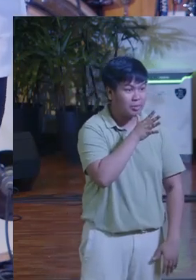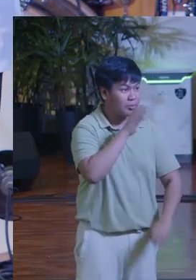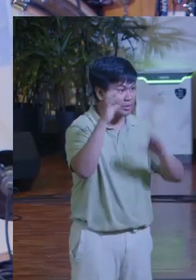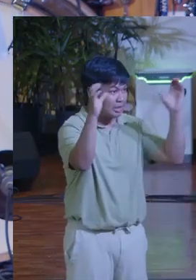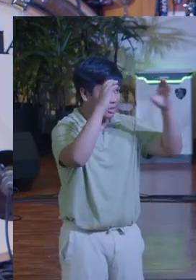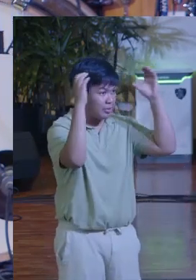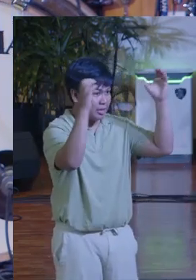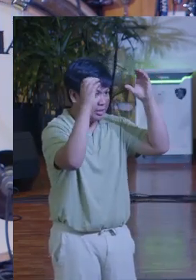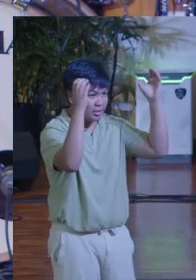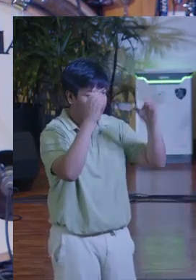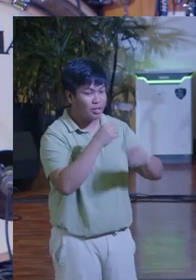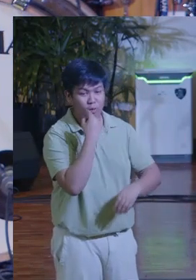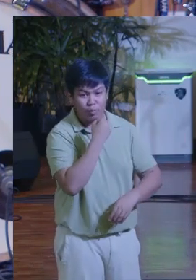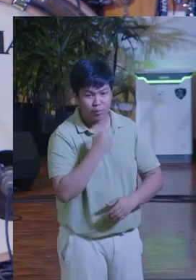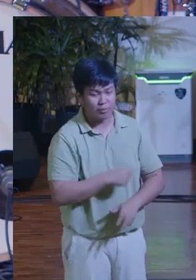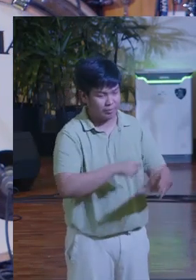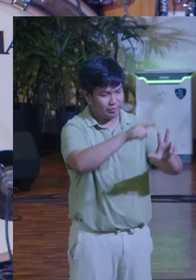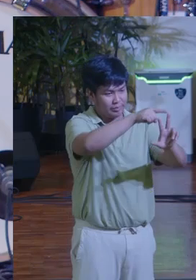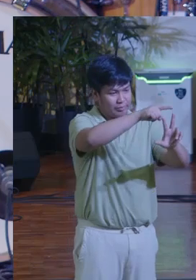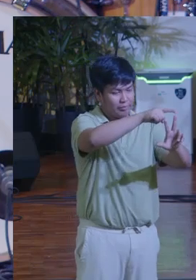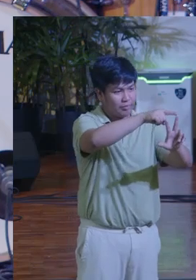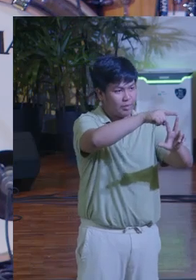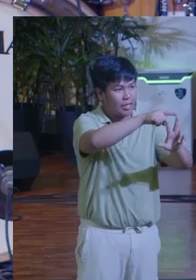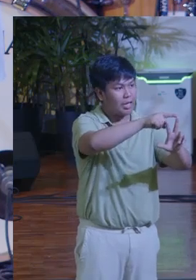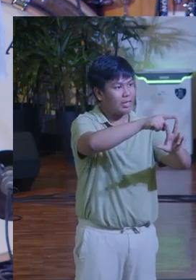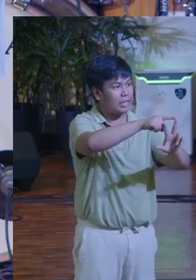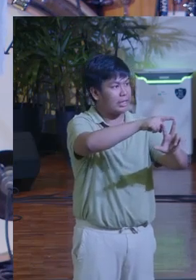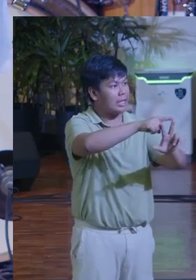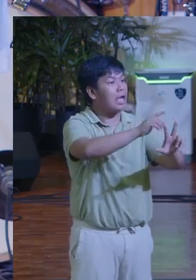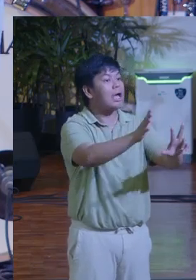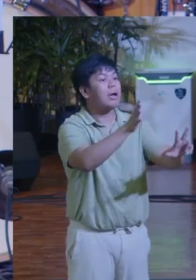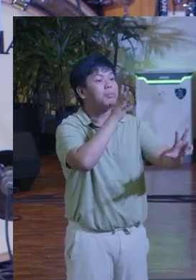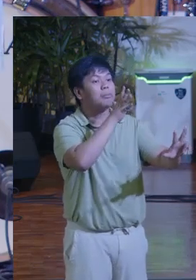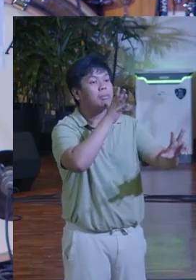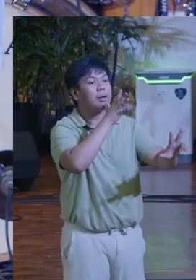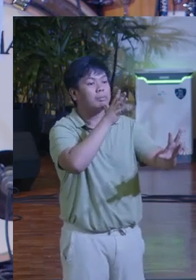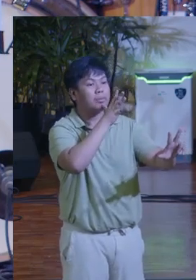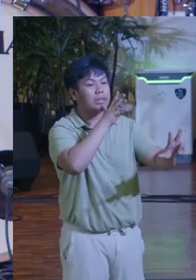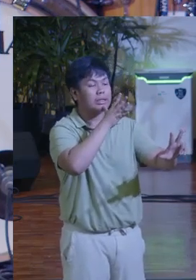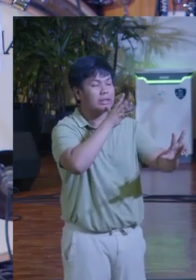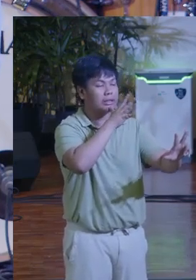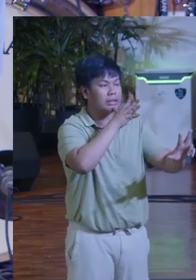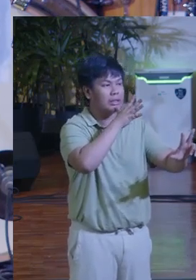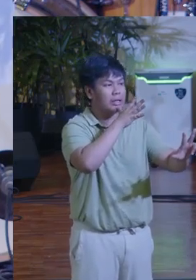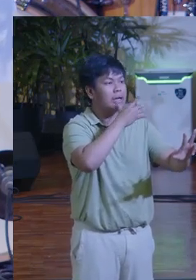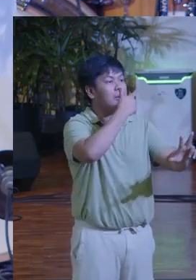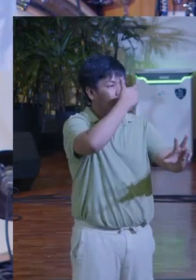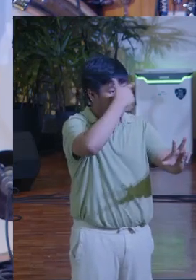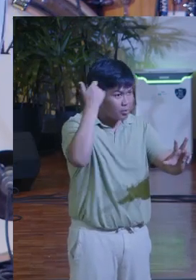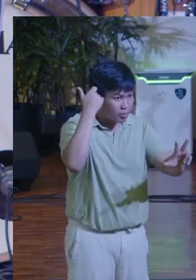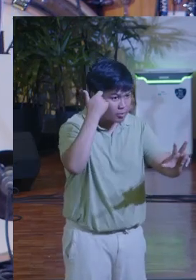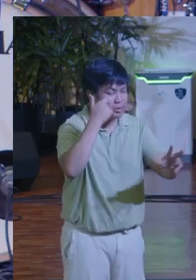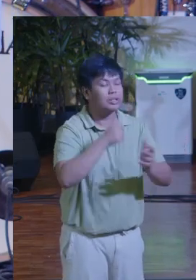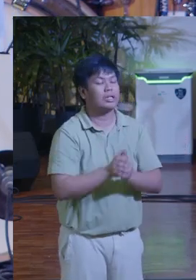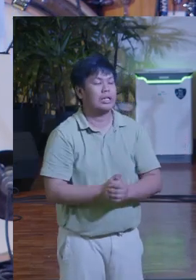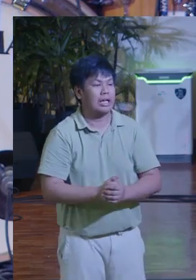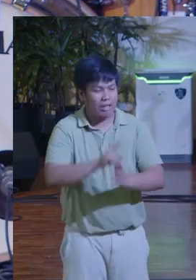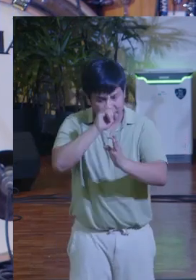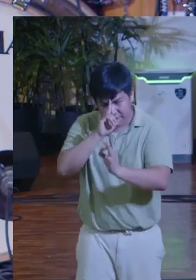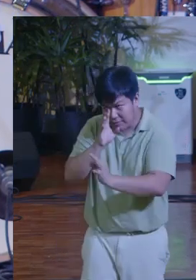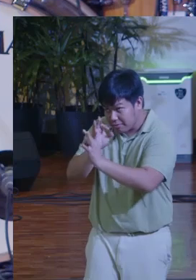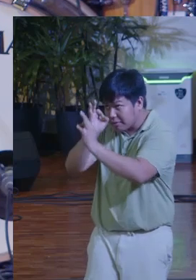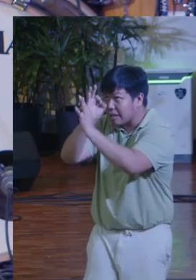sineselebrate ay yung mother na naging mother dahil sa kanilang